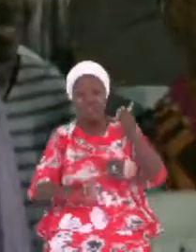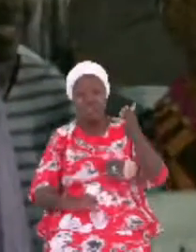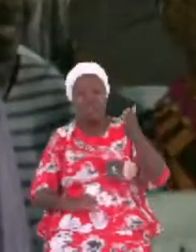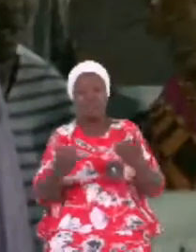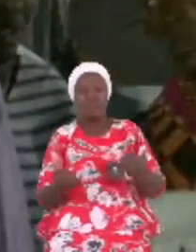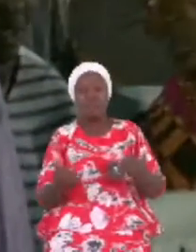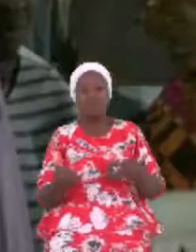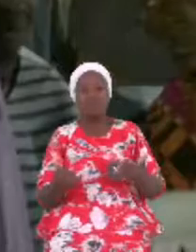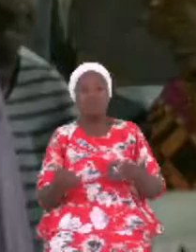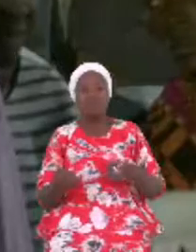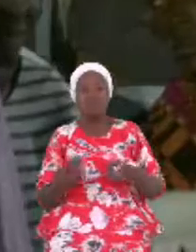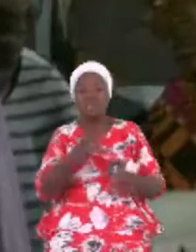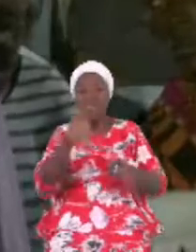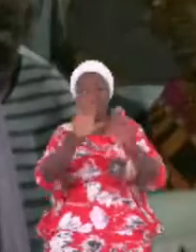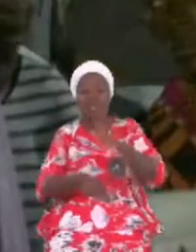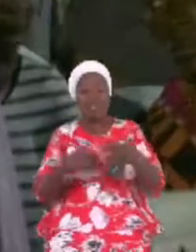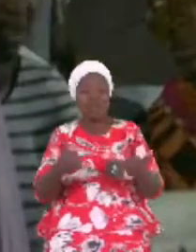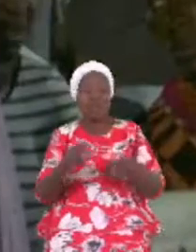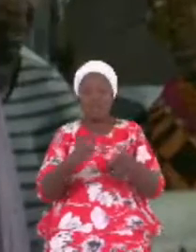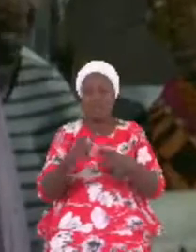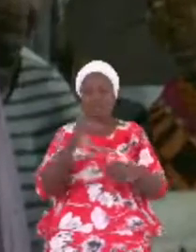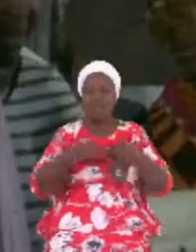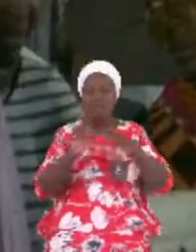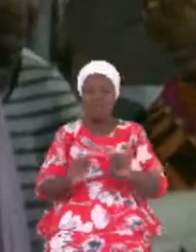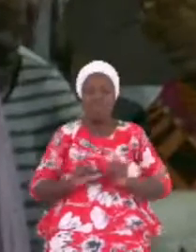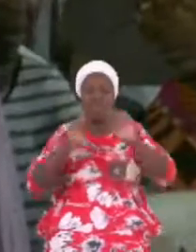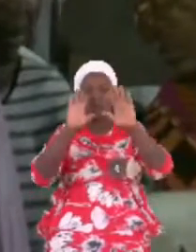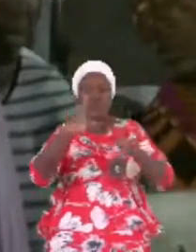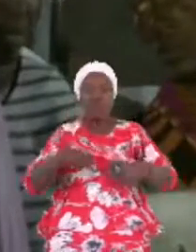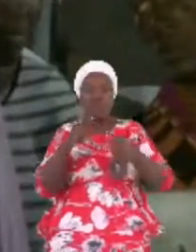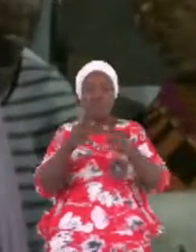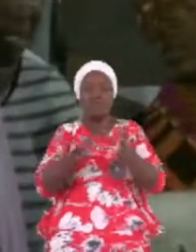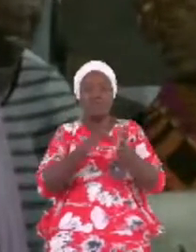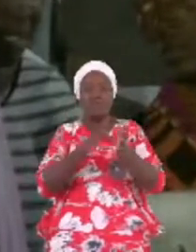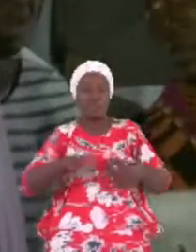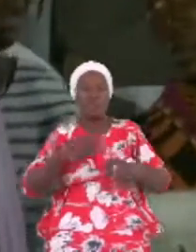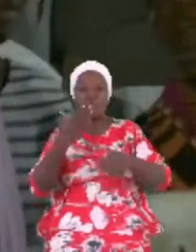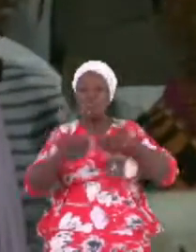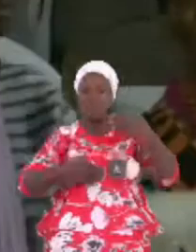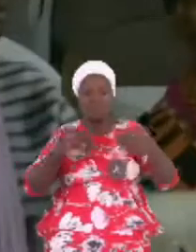Tu as donné ta vie à Christ. Réjouis-toi dans le Seigneur.